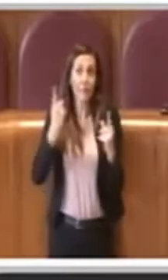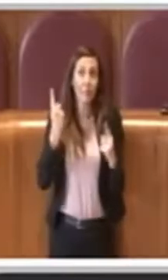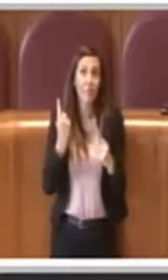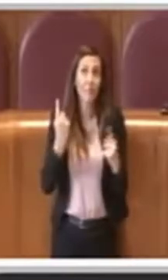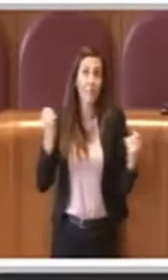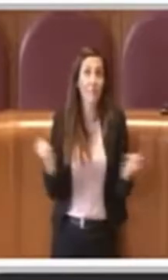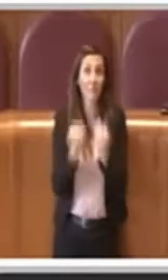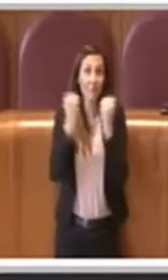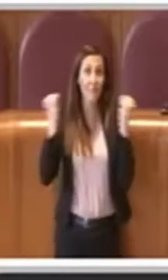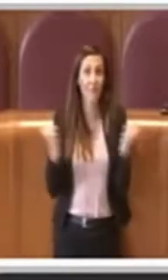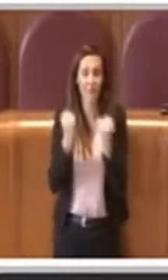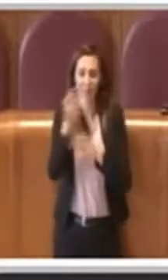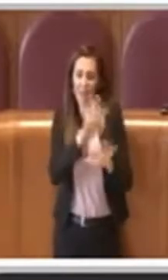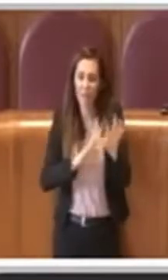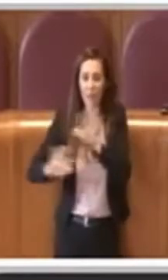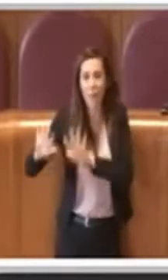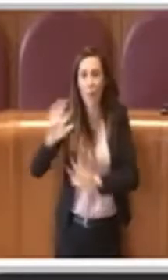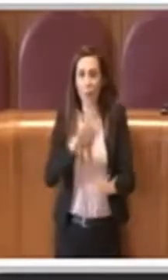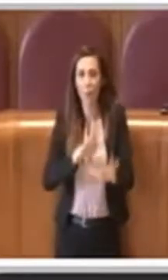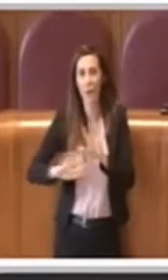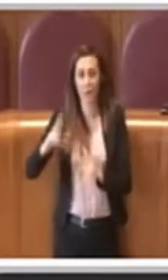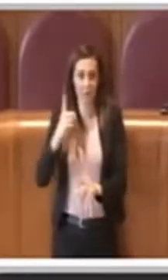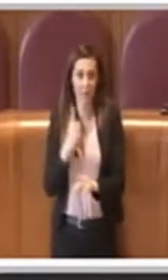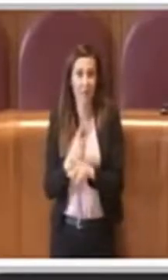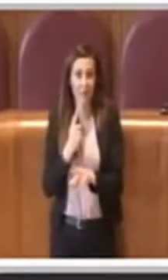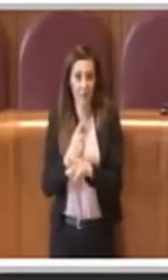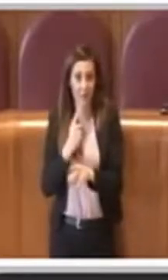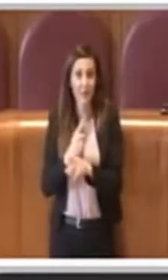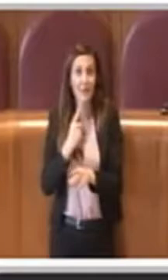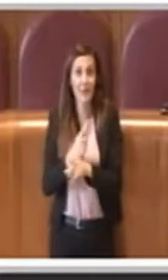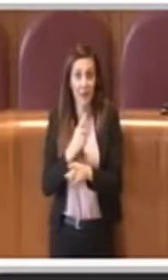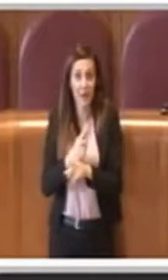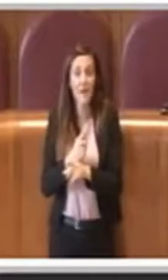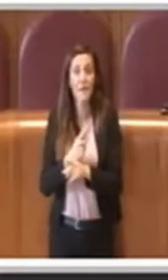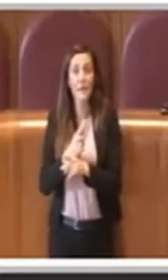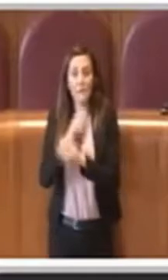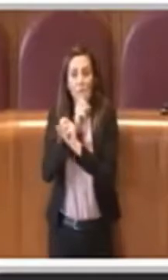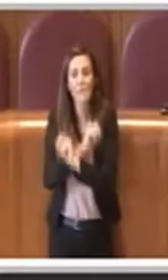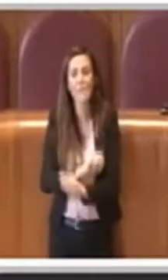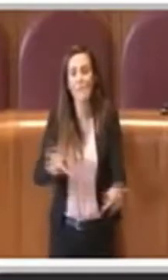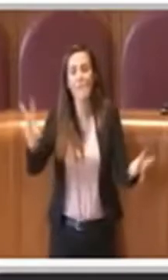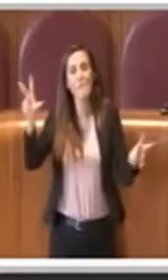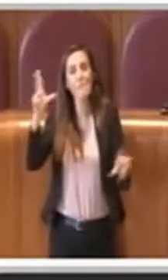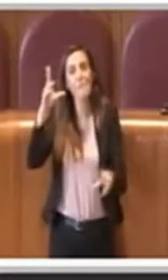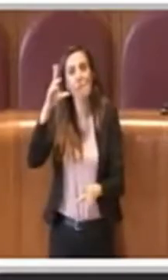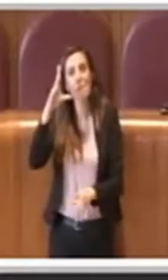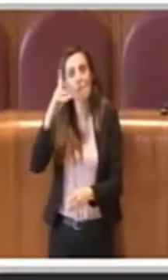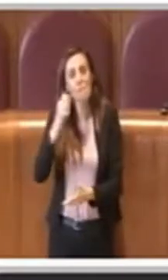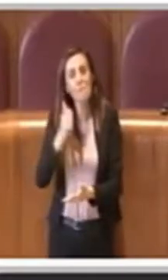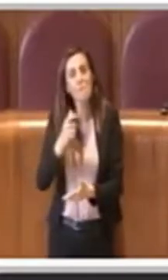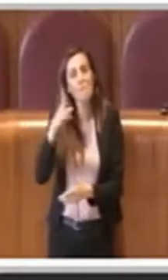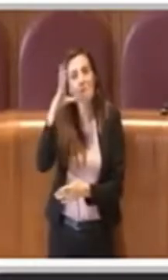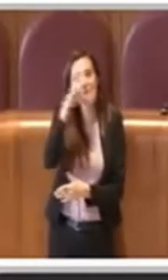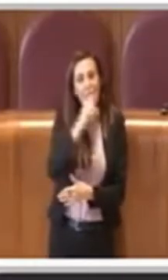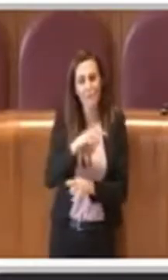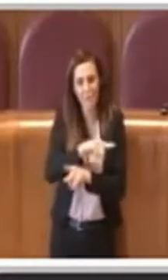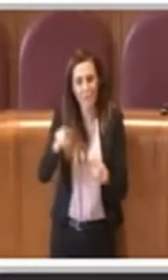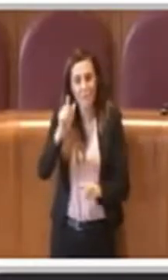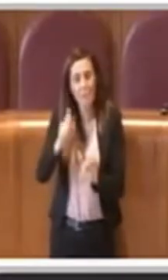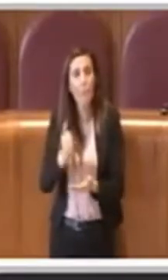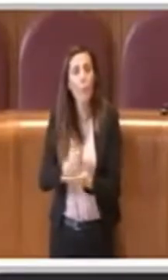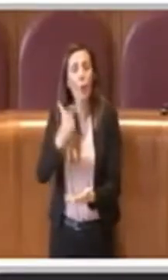campagna di informazione e far capire quanto è importante avere vicino casa un centro di